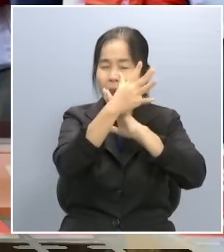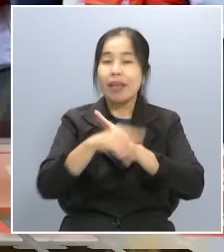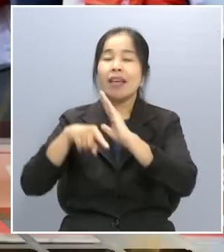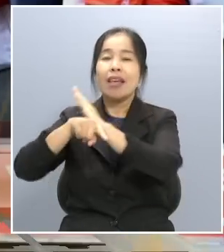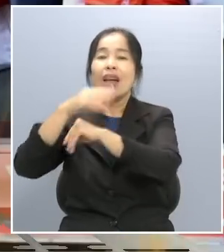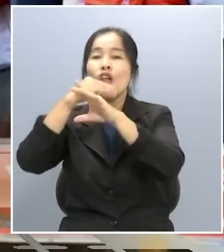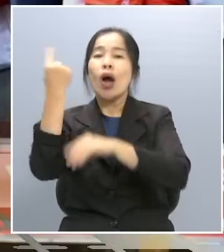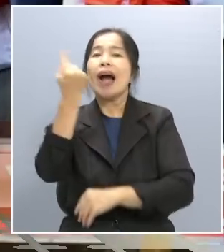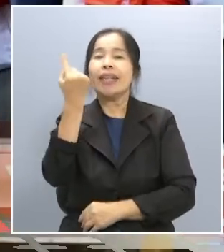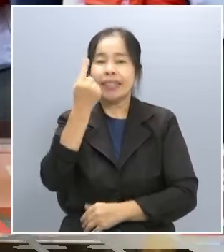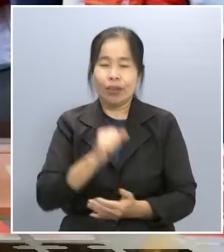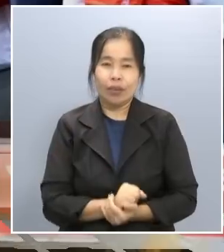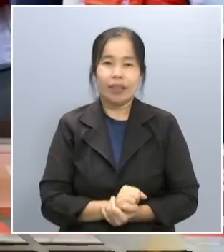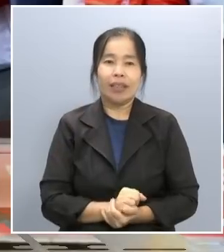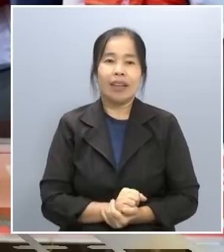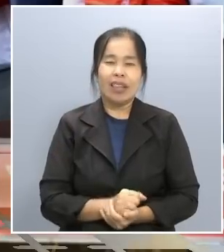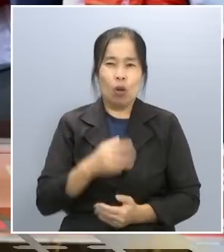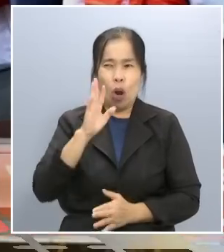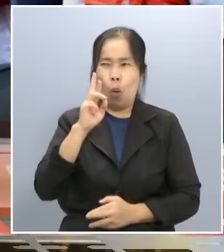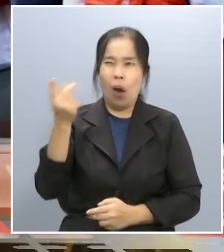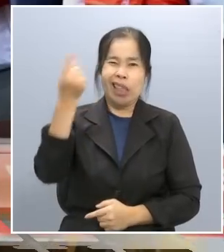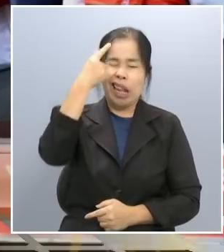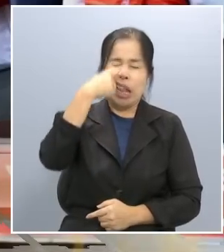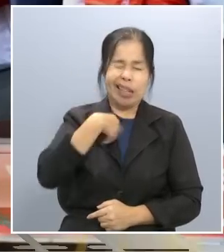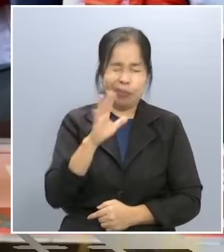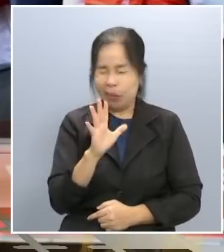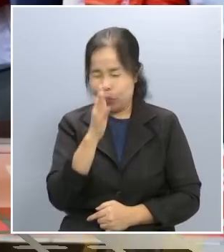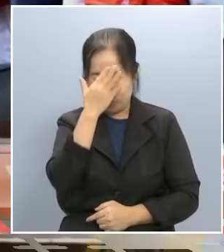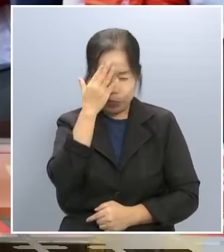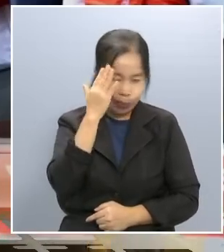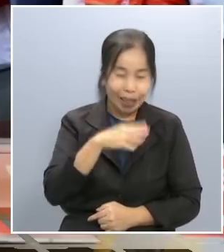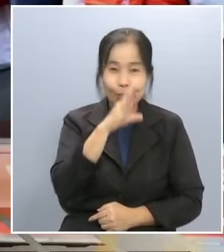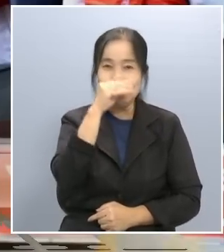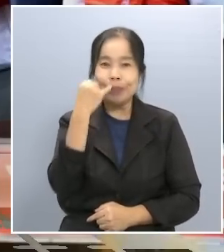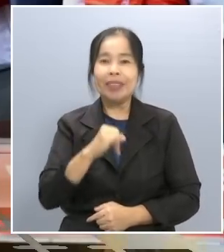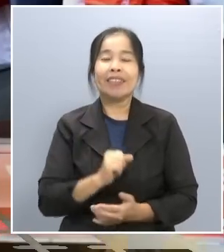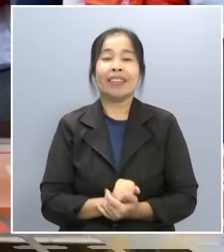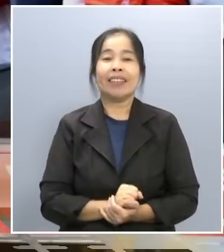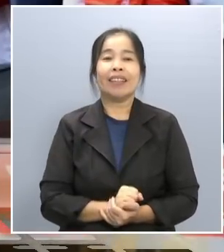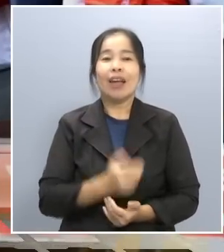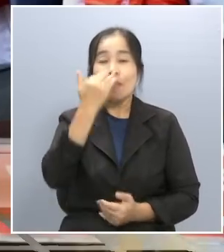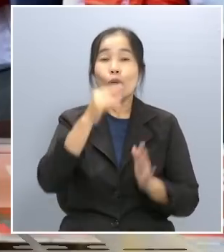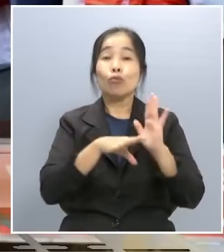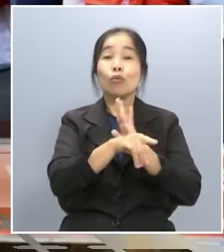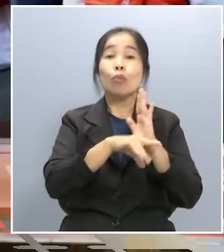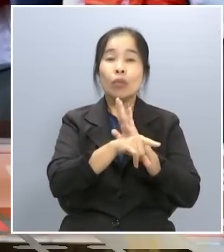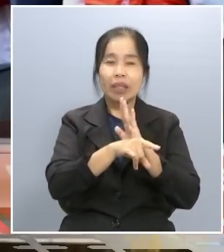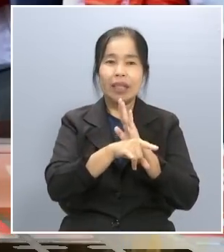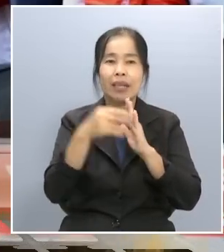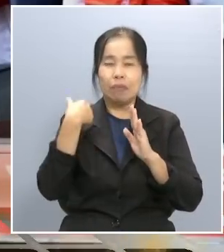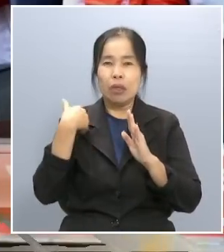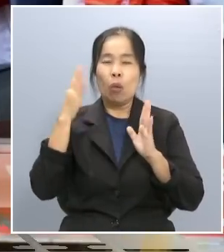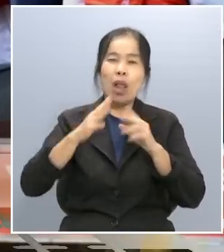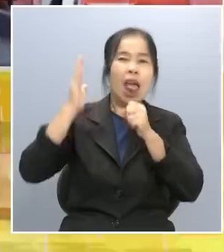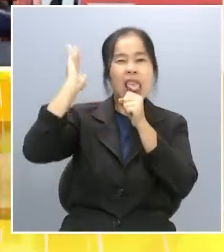ค่ะก้าวไกลเข้ามาด่าไม่ได้แต่เจิมกำหนดมันเป็นยังไงเพราะชลบุรีเห็นคุณโรมยังไปโวยวายอยู่เลย